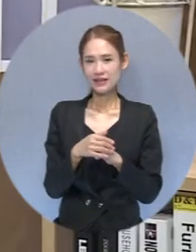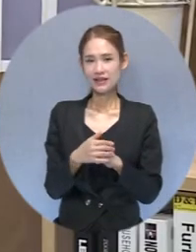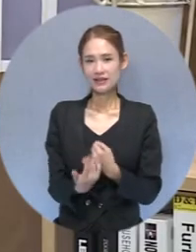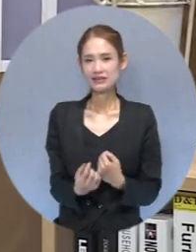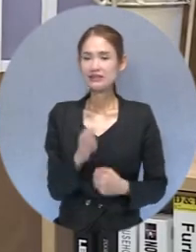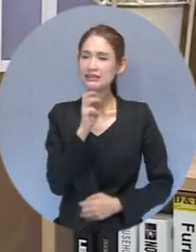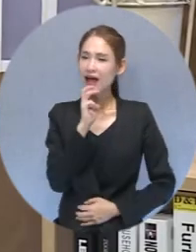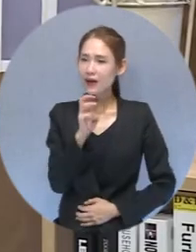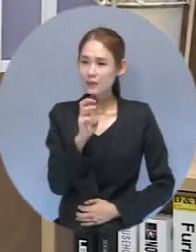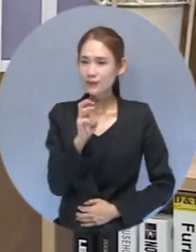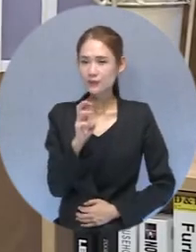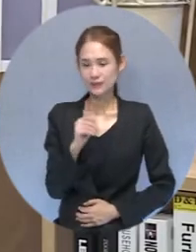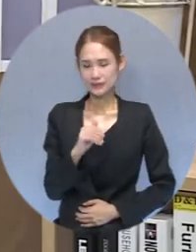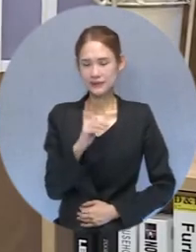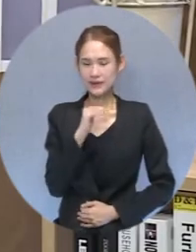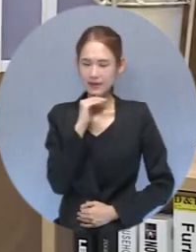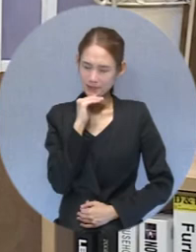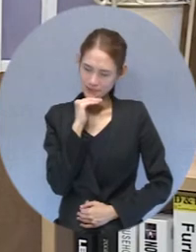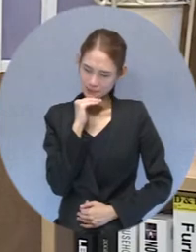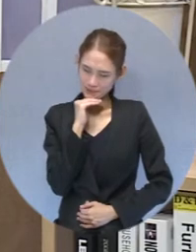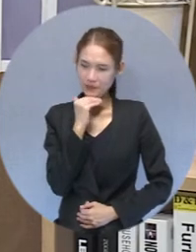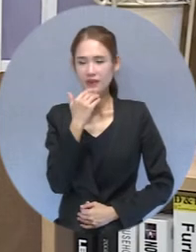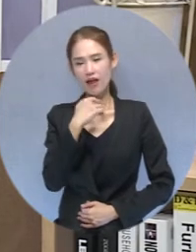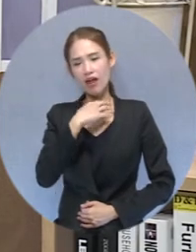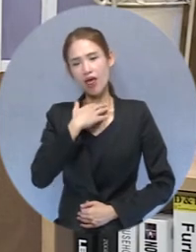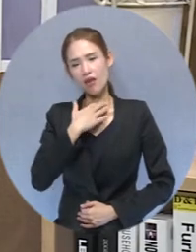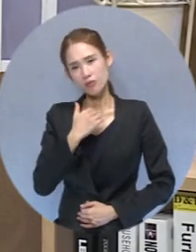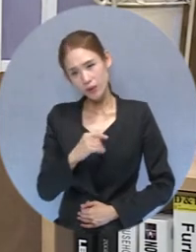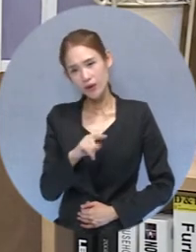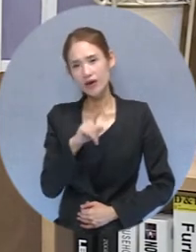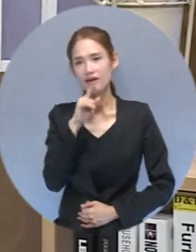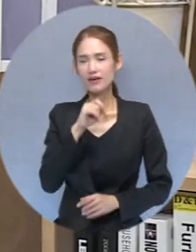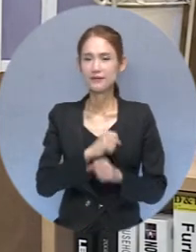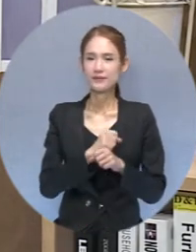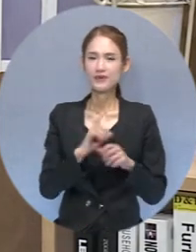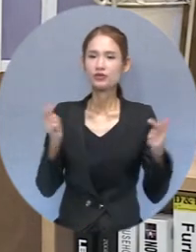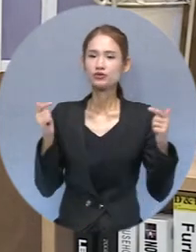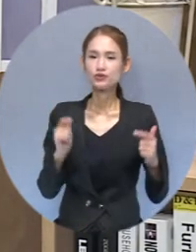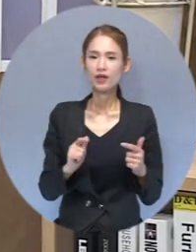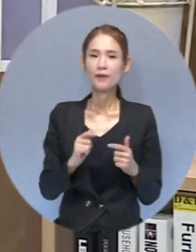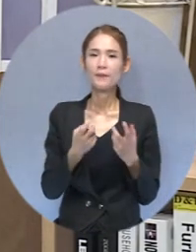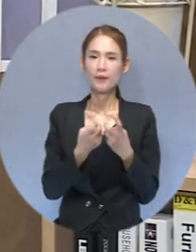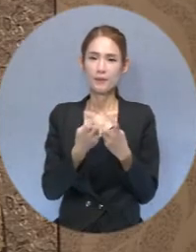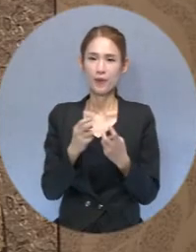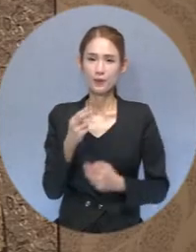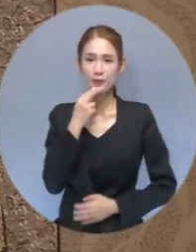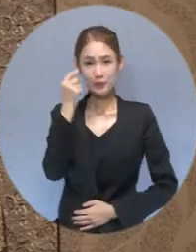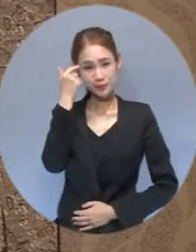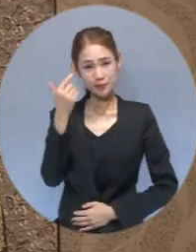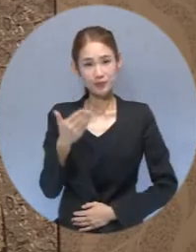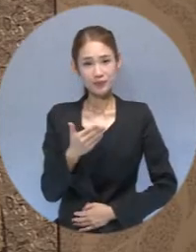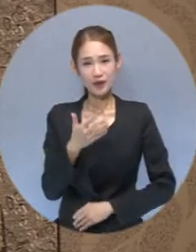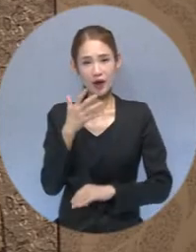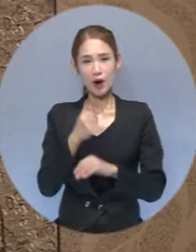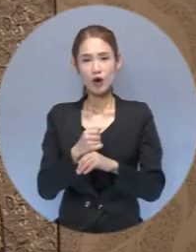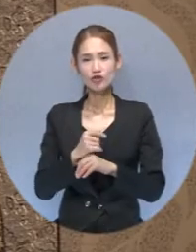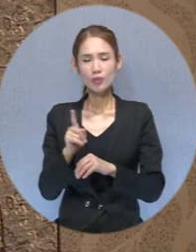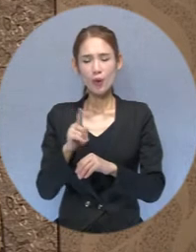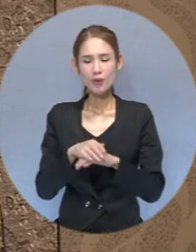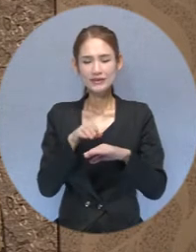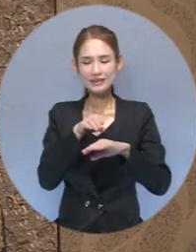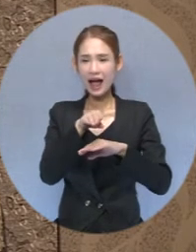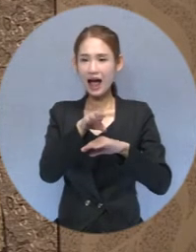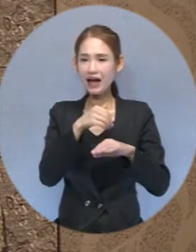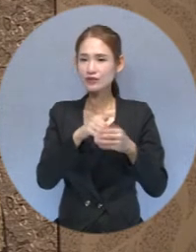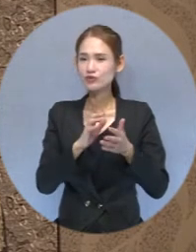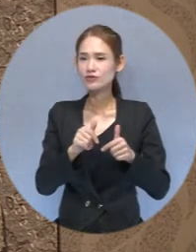또 기다리는 대기 시간으로서는 굉장히 긴 시간일 텐데, 네. 좀 이걸 줄일 수 있는 방안이 없을까요? 결국 이제 많은 증차를 해야 되는 부분이 있고요.